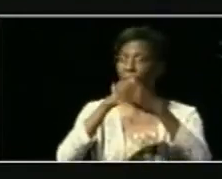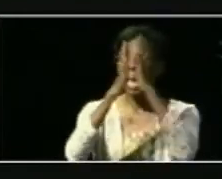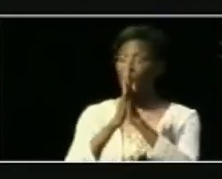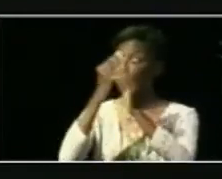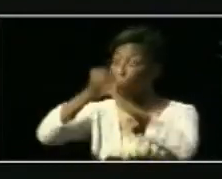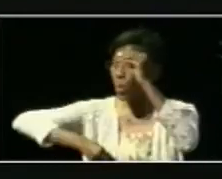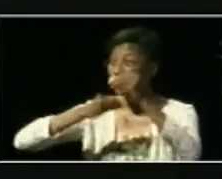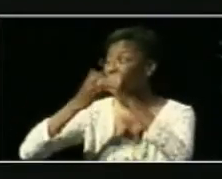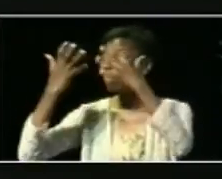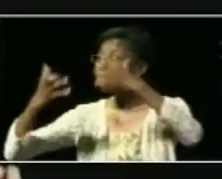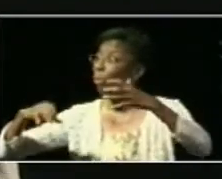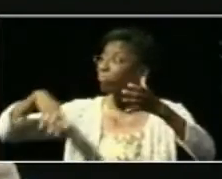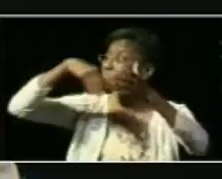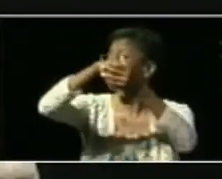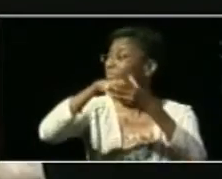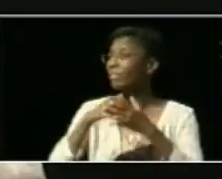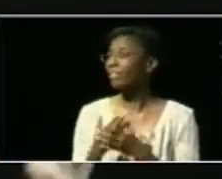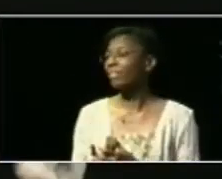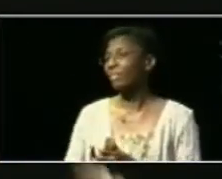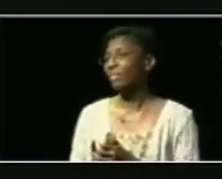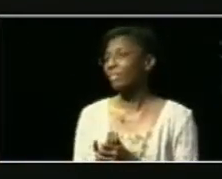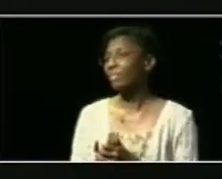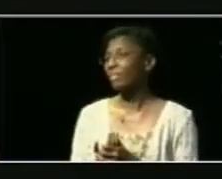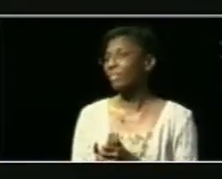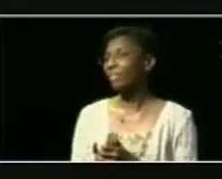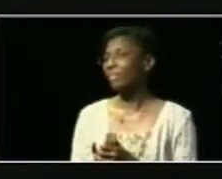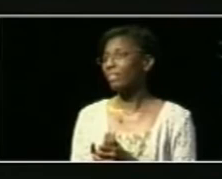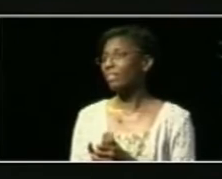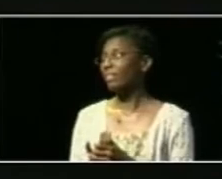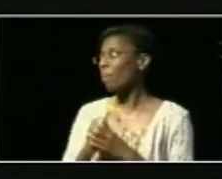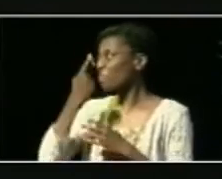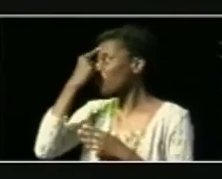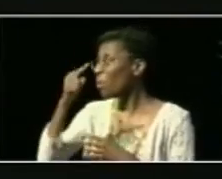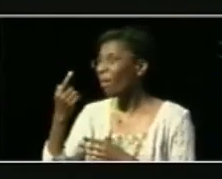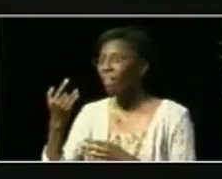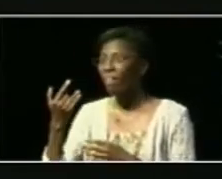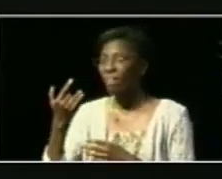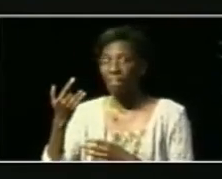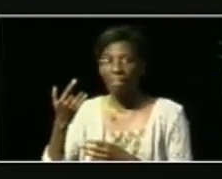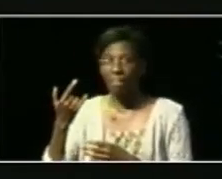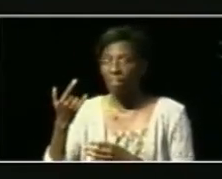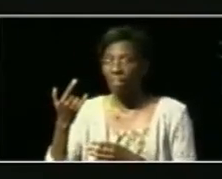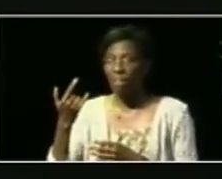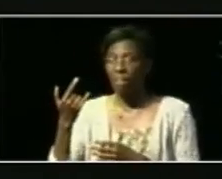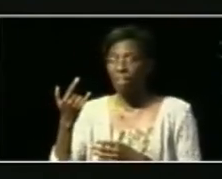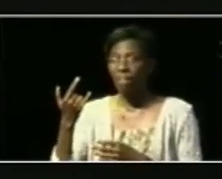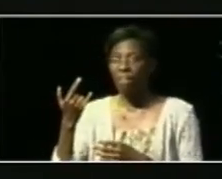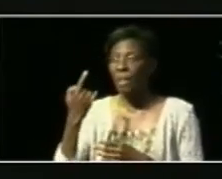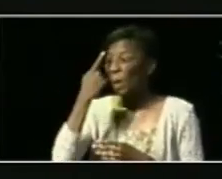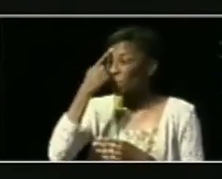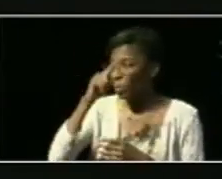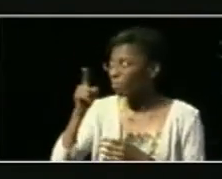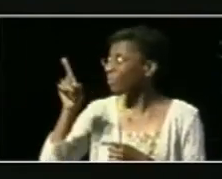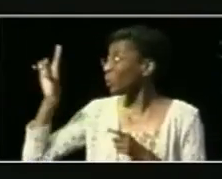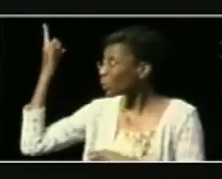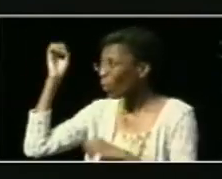Seigneur, in calling attention to God's great work for the future, pour attirer l'attention de l'œuvre merveilleuse que le Seigneur